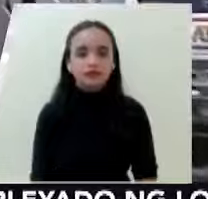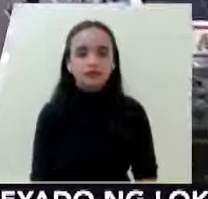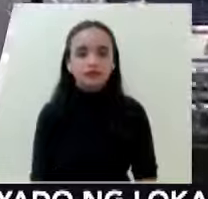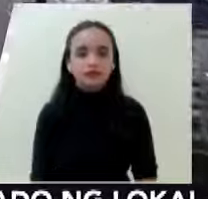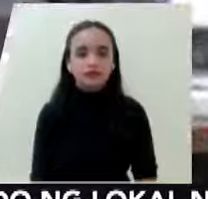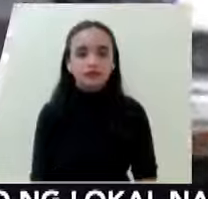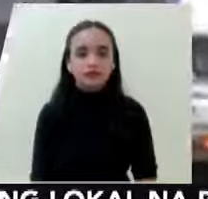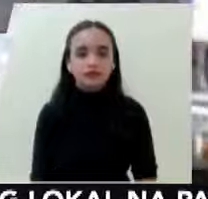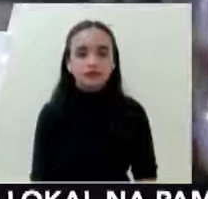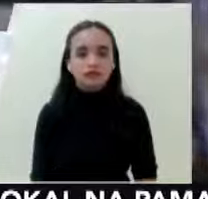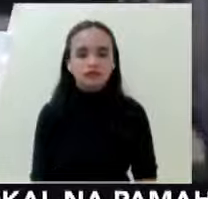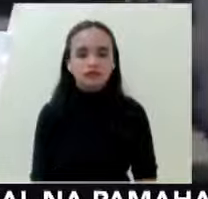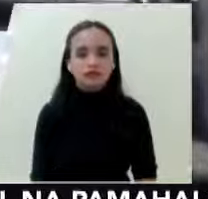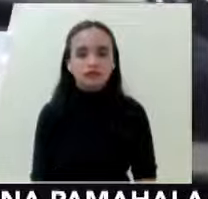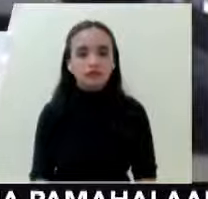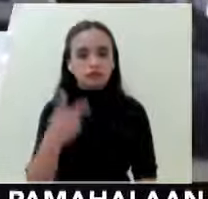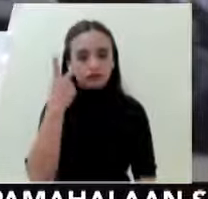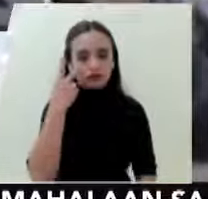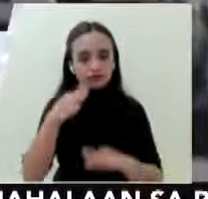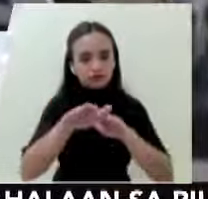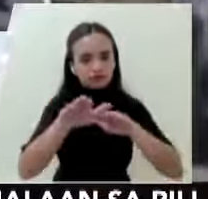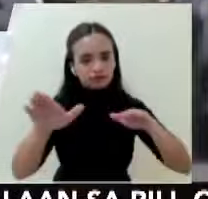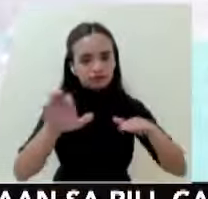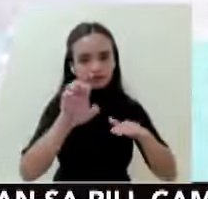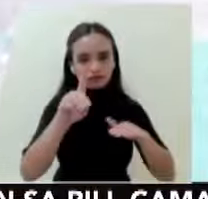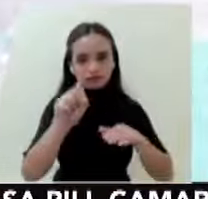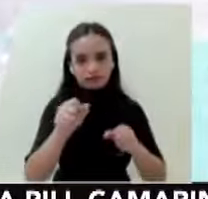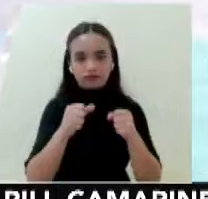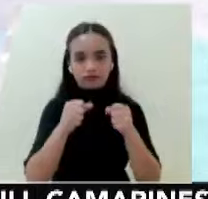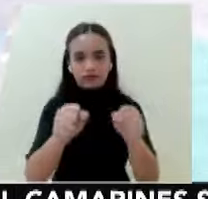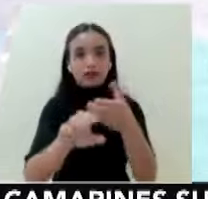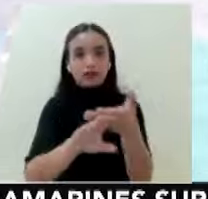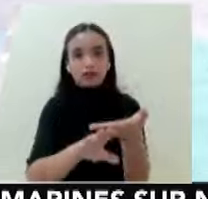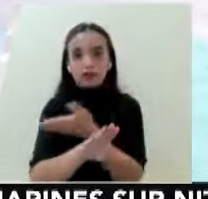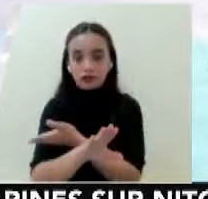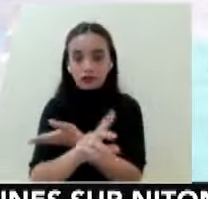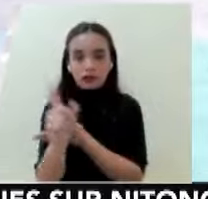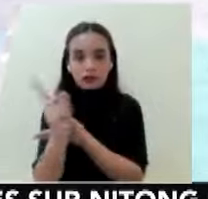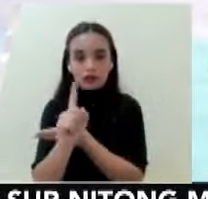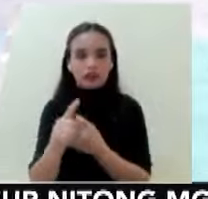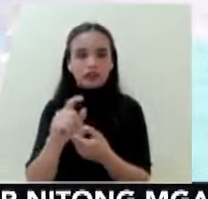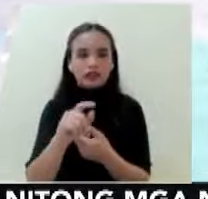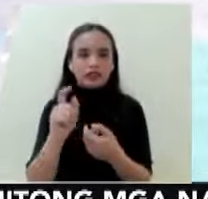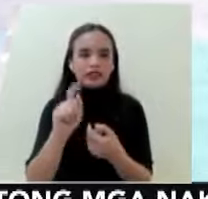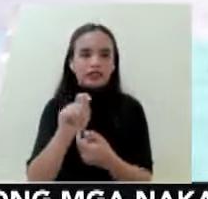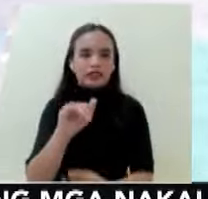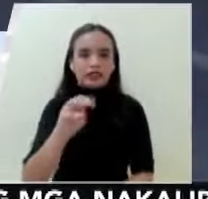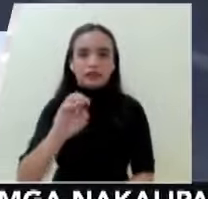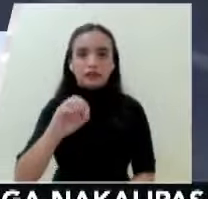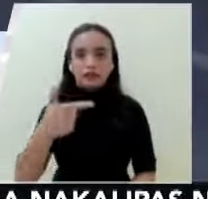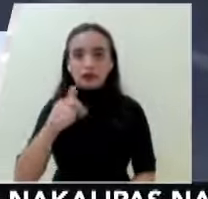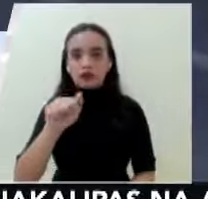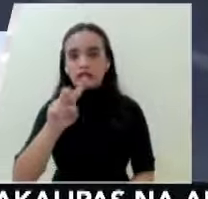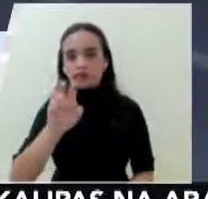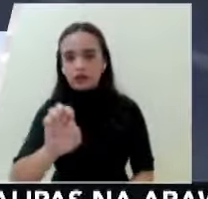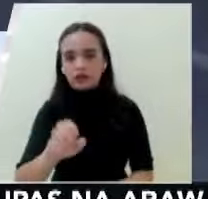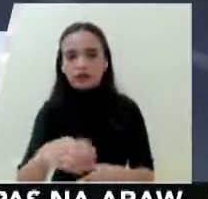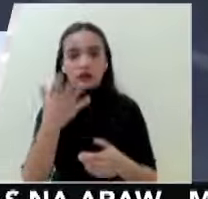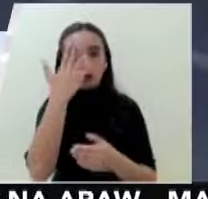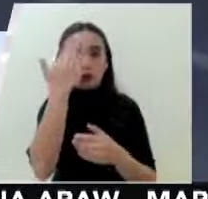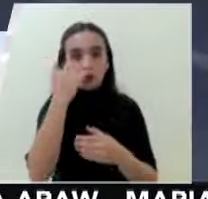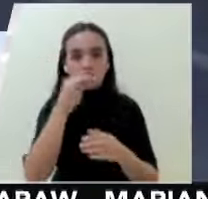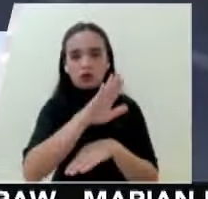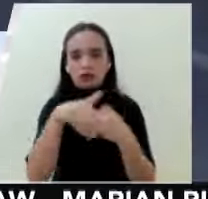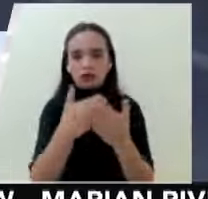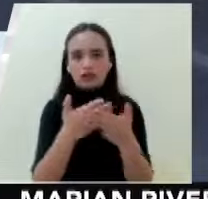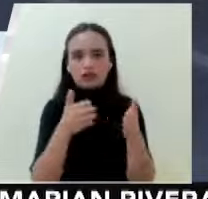Tukod ng traffic sa EDSA southbound bago mag-Timog Avenue, sarado kasi ang lahat ng lanes ng EDSA Kamuning flyover maliban sa busway para